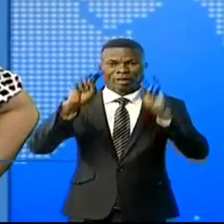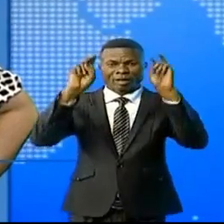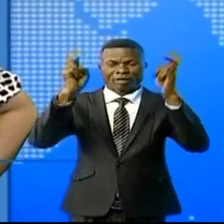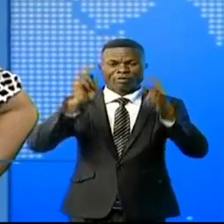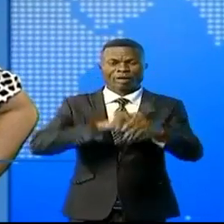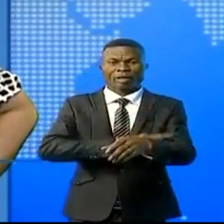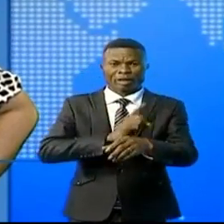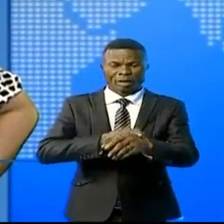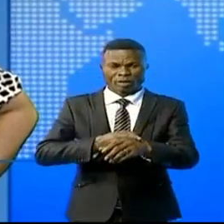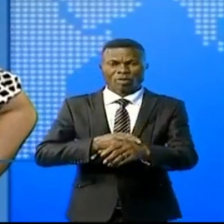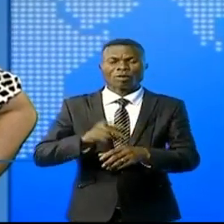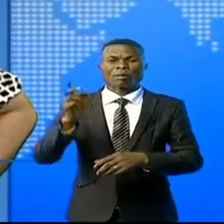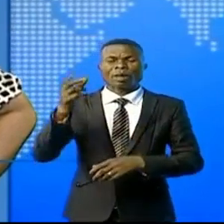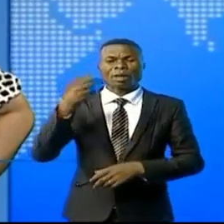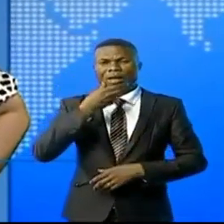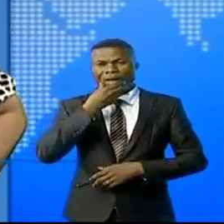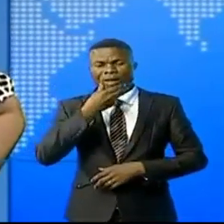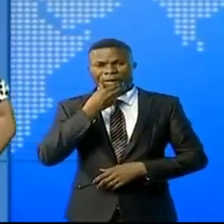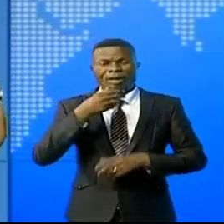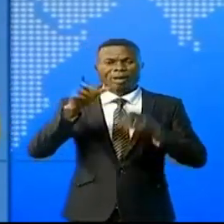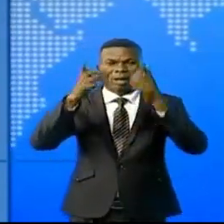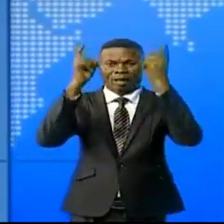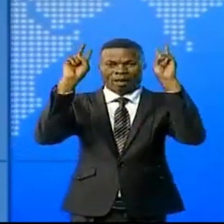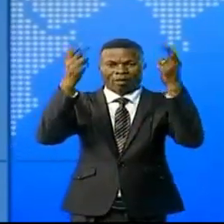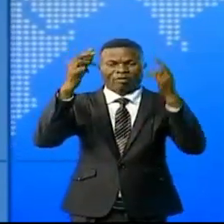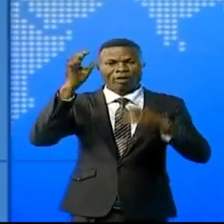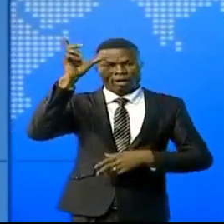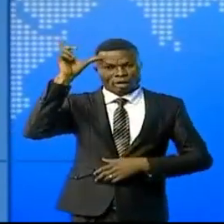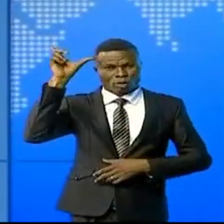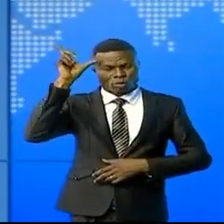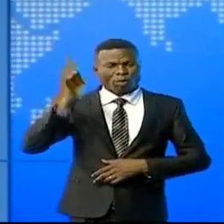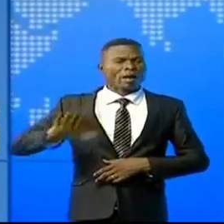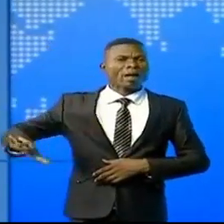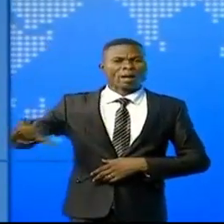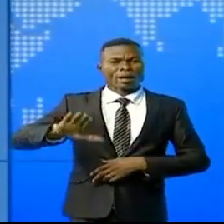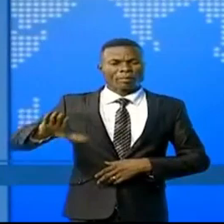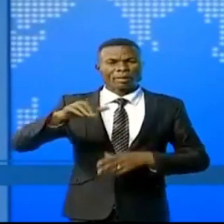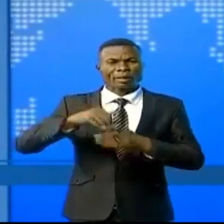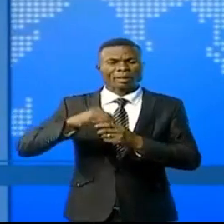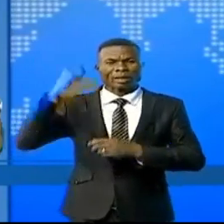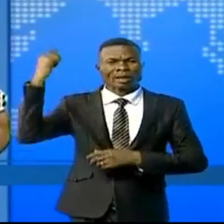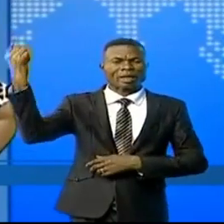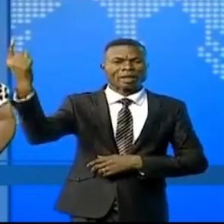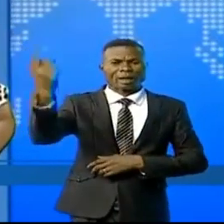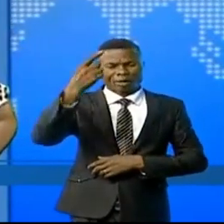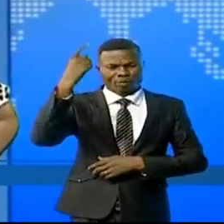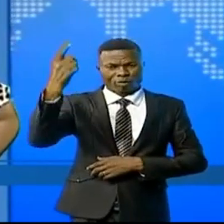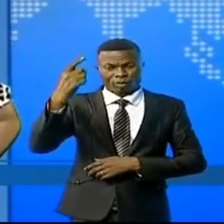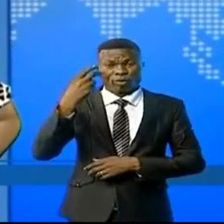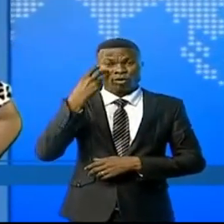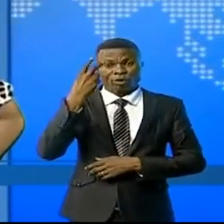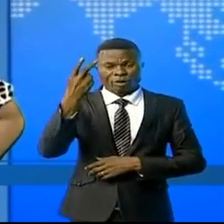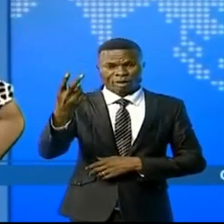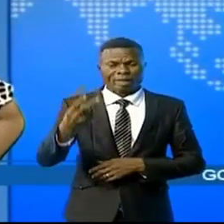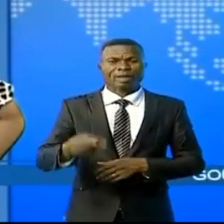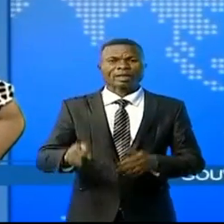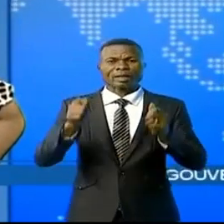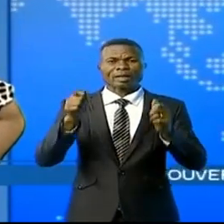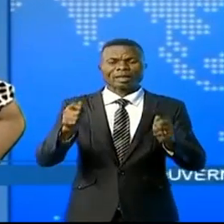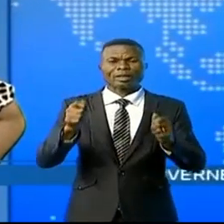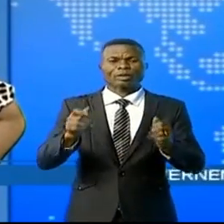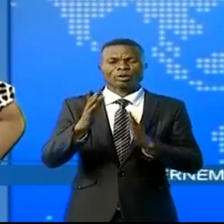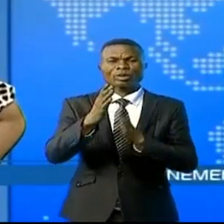à Kananga, à Lubumbashi et pourquoi pas partout ailleurs de en République démocratique du Congo pour vous